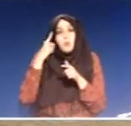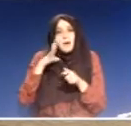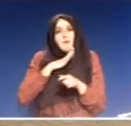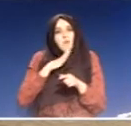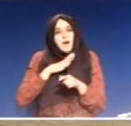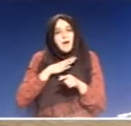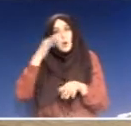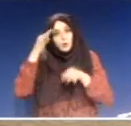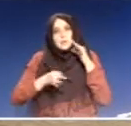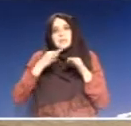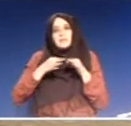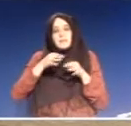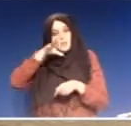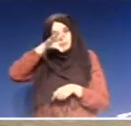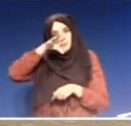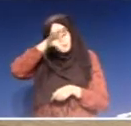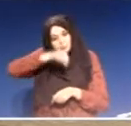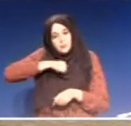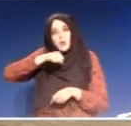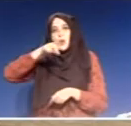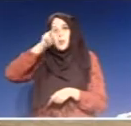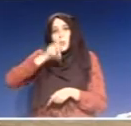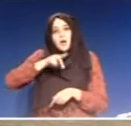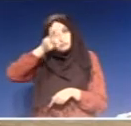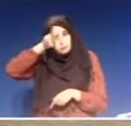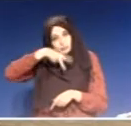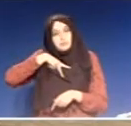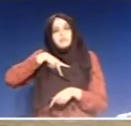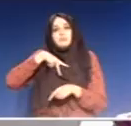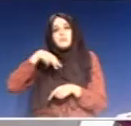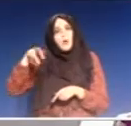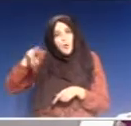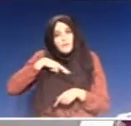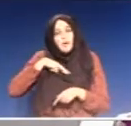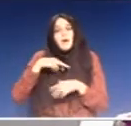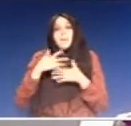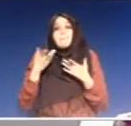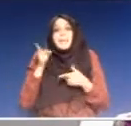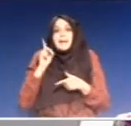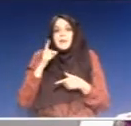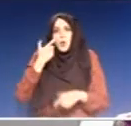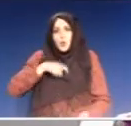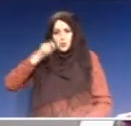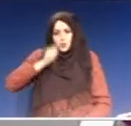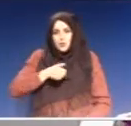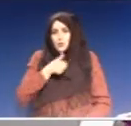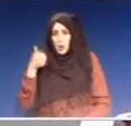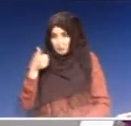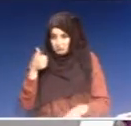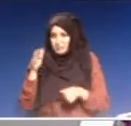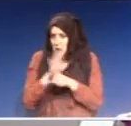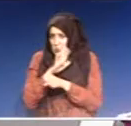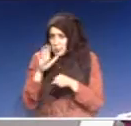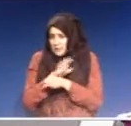العدالة واستعادة الحقوق دكتور سعيد، فإن القاضي وحده لا يمكنه ذلك بمفرده،